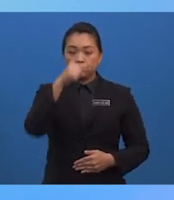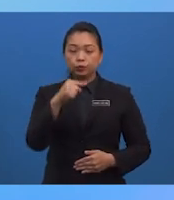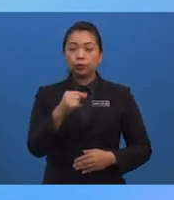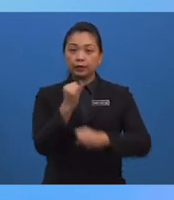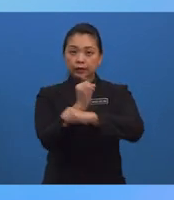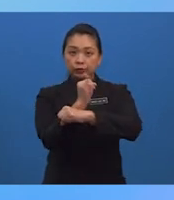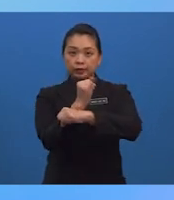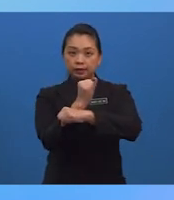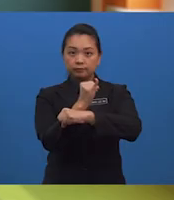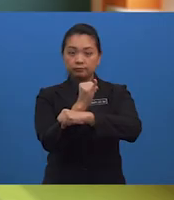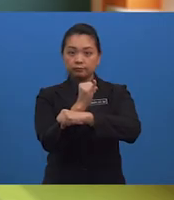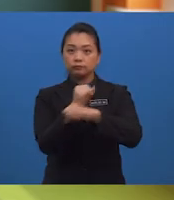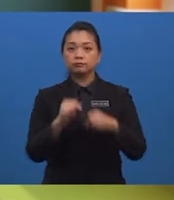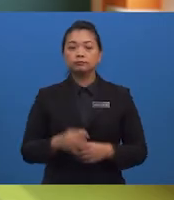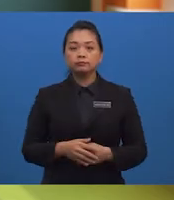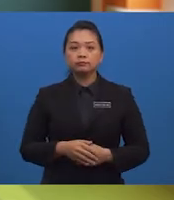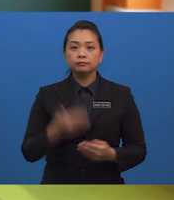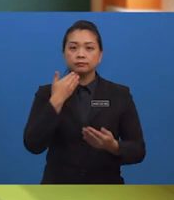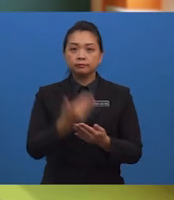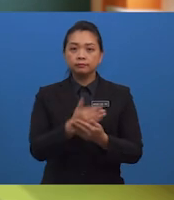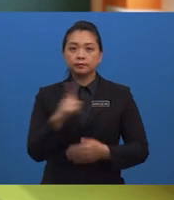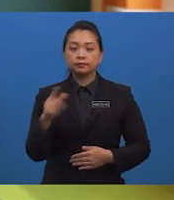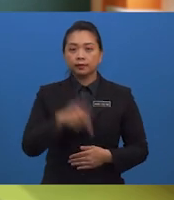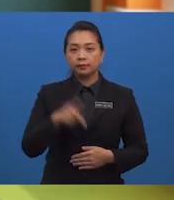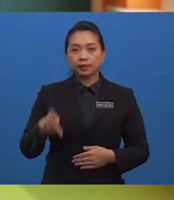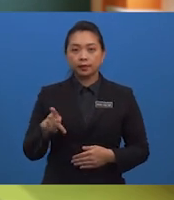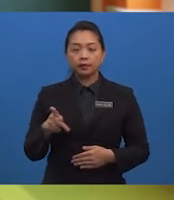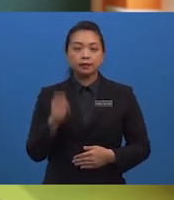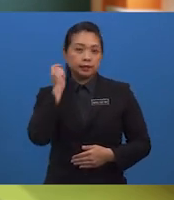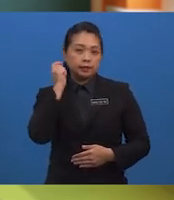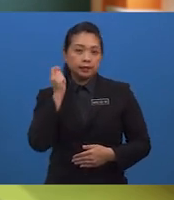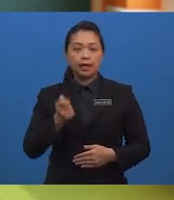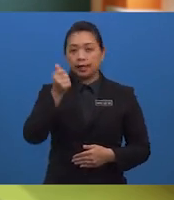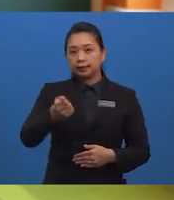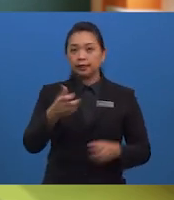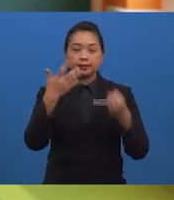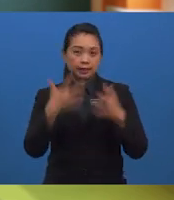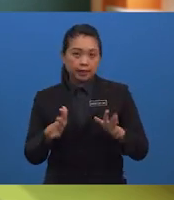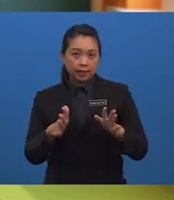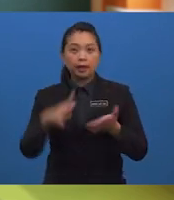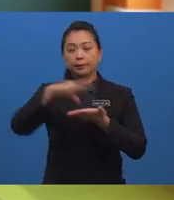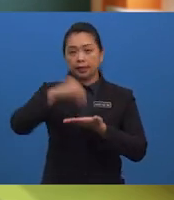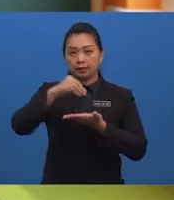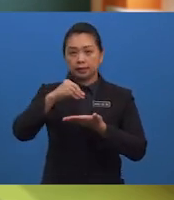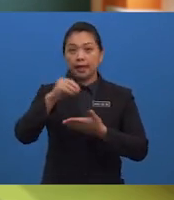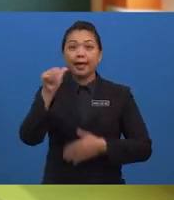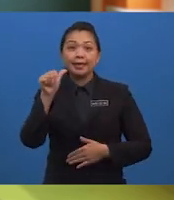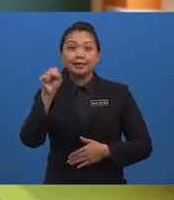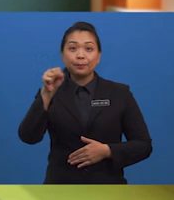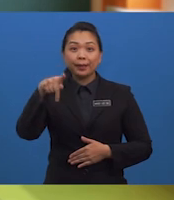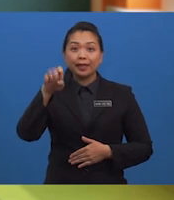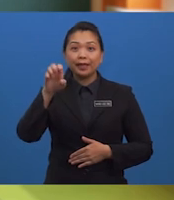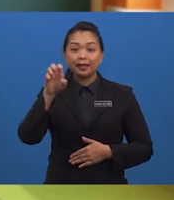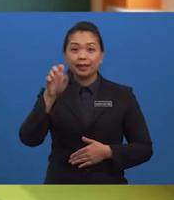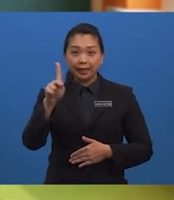perindustrian. Baiklah para pelajar semua. Tadi anda telah belajar mengenai aspek saling